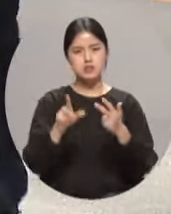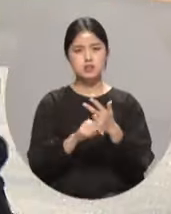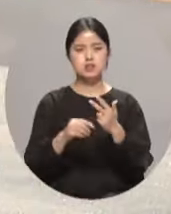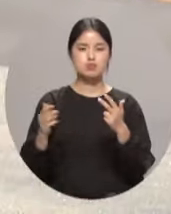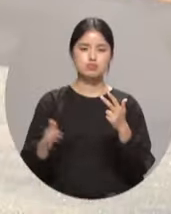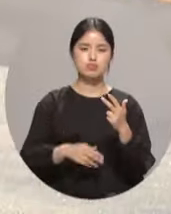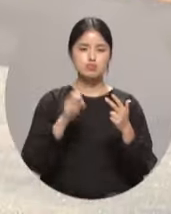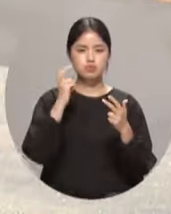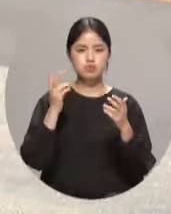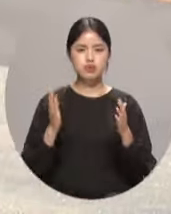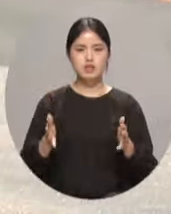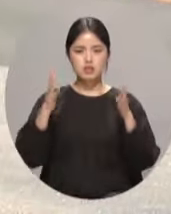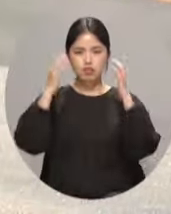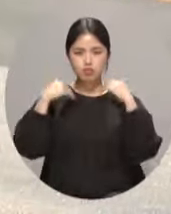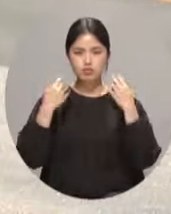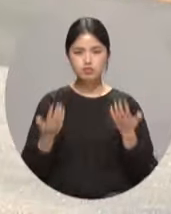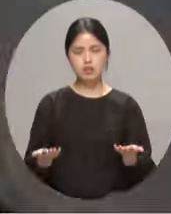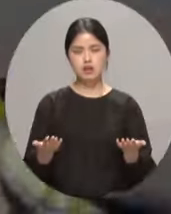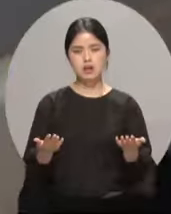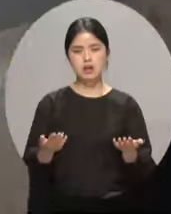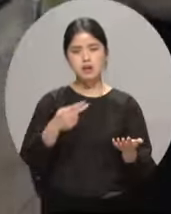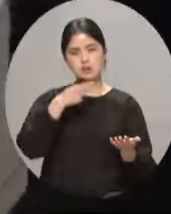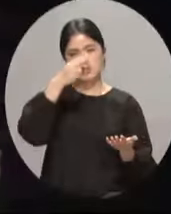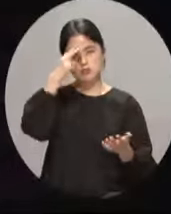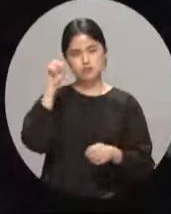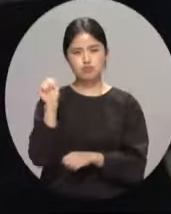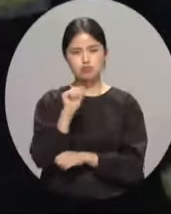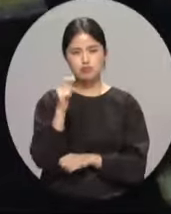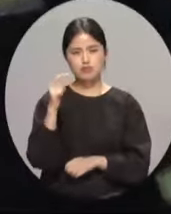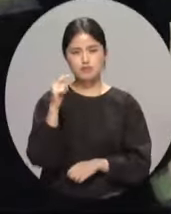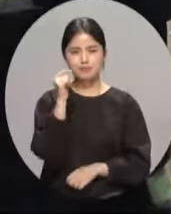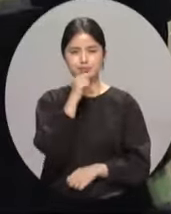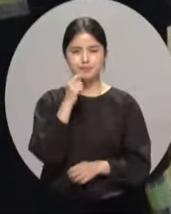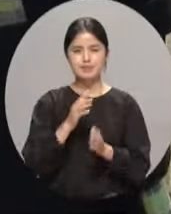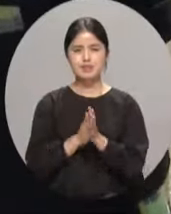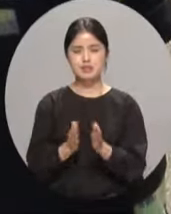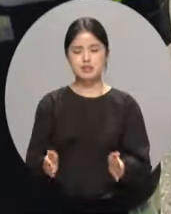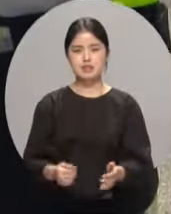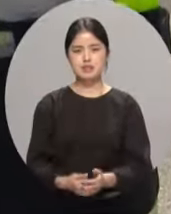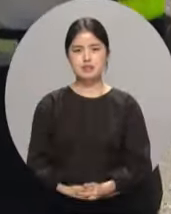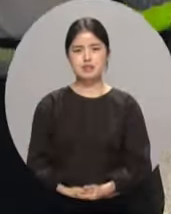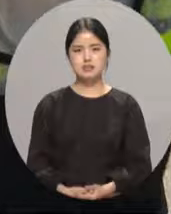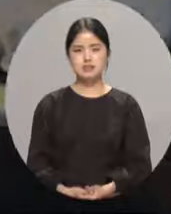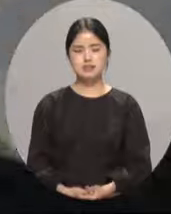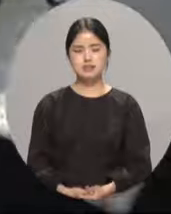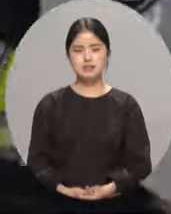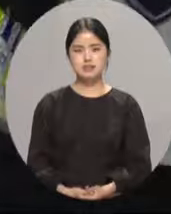두 달간 여름 휴가철 음주운전 특별 단속에 나섭니다 MBC 뉴스 전재웅 있니다